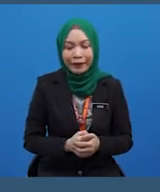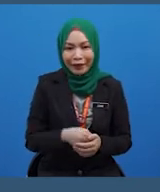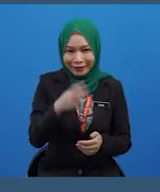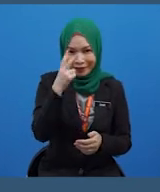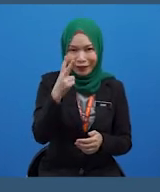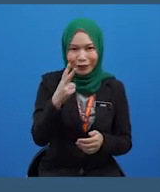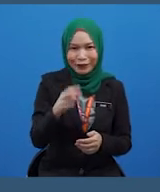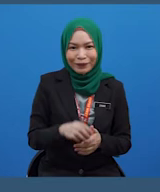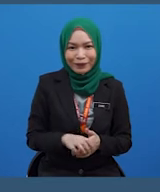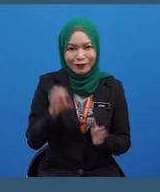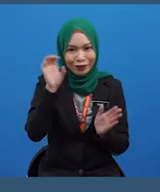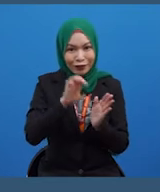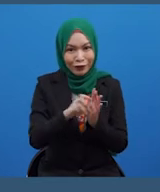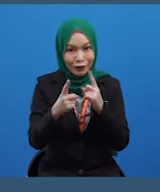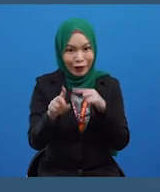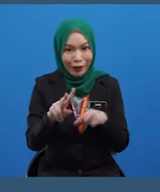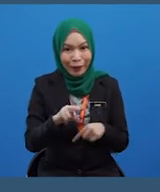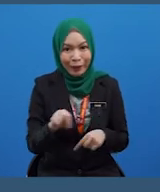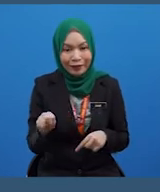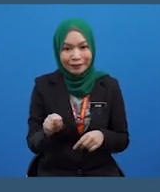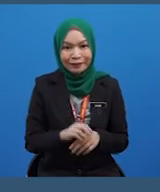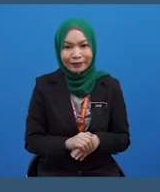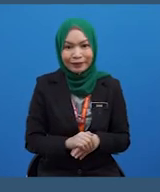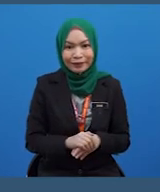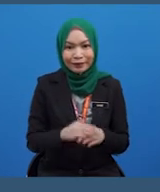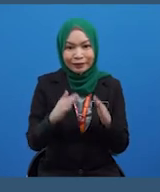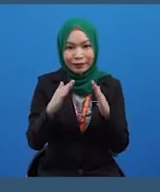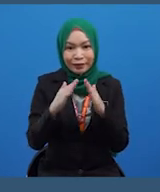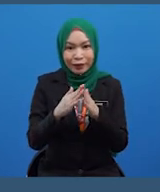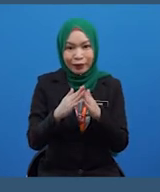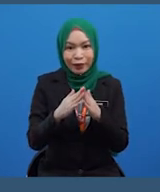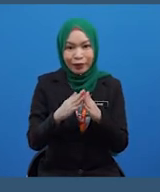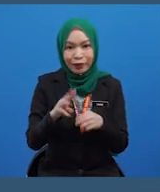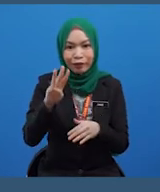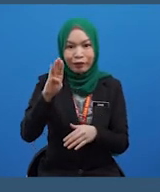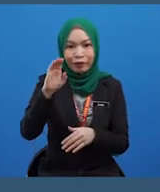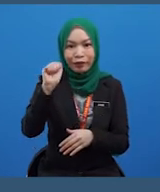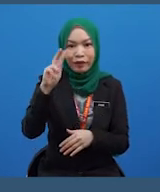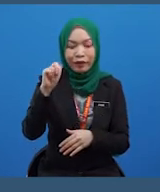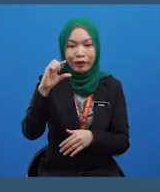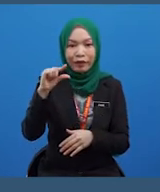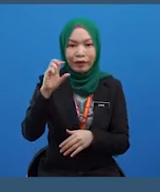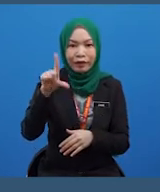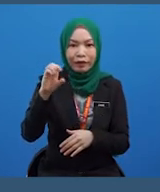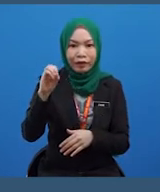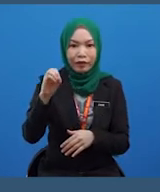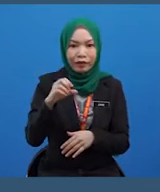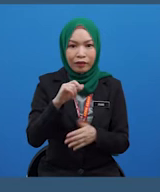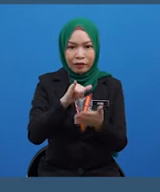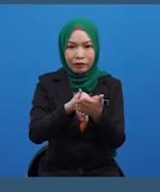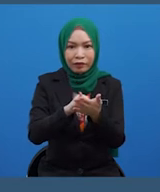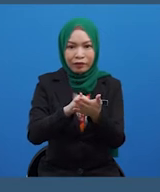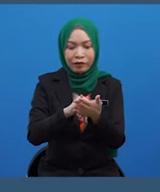Perhatikan contoh jawapan yang cikgu sediakan ini. Rumah banglo di atas bukit itu sangat cantik. Rupa-rupanya